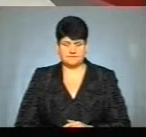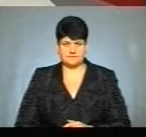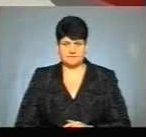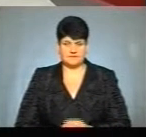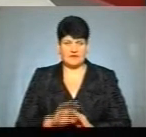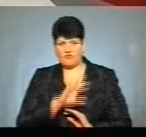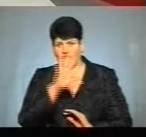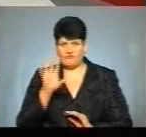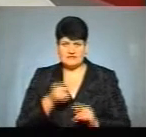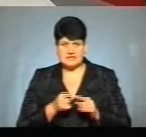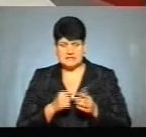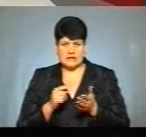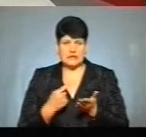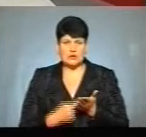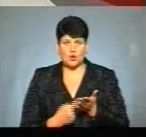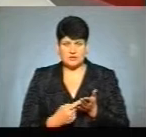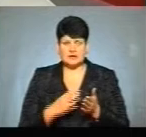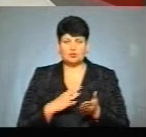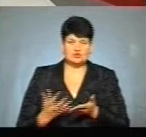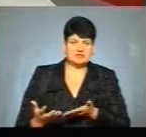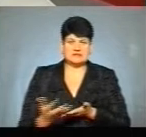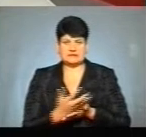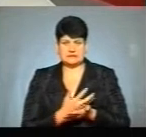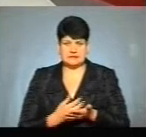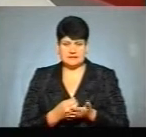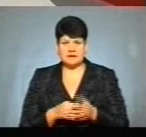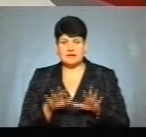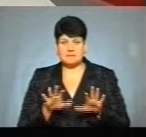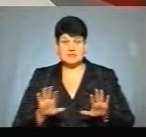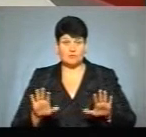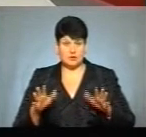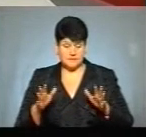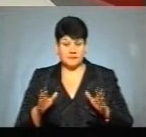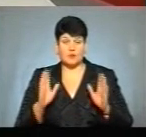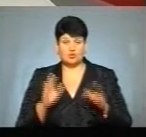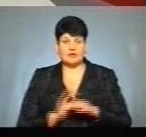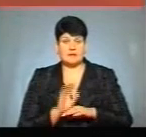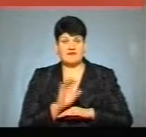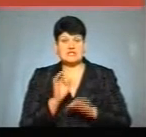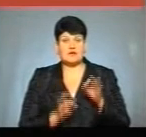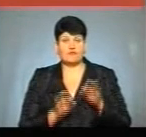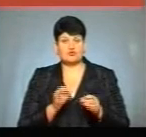Всі ці докази, які будуть нами зібрані на місці подій, будуть направлятися в суд для встановлення